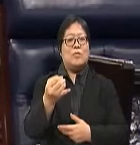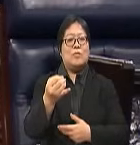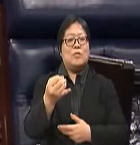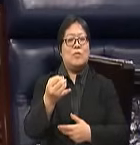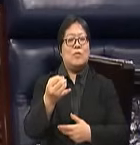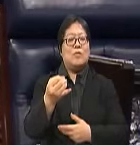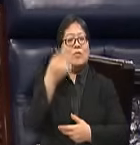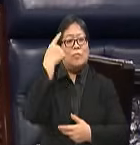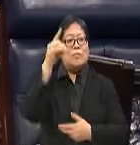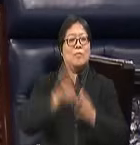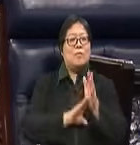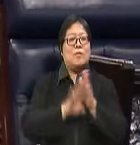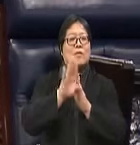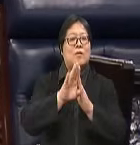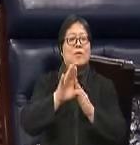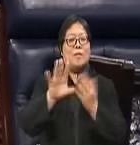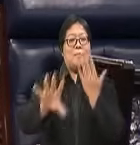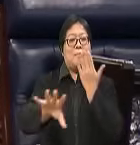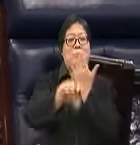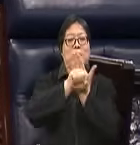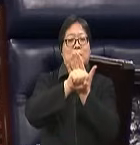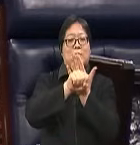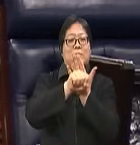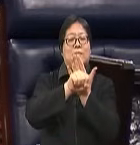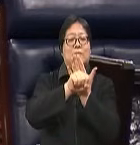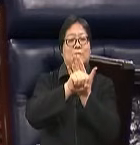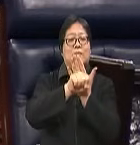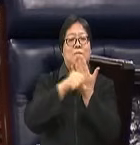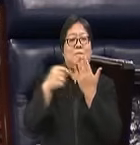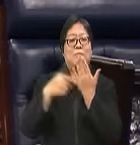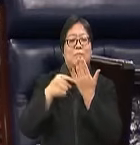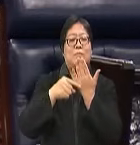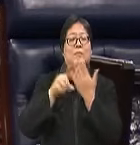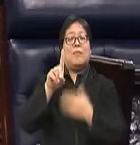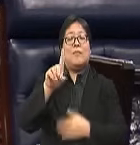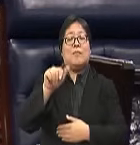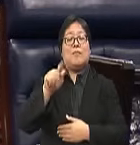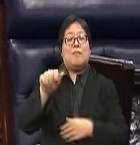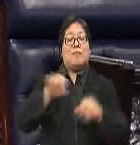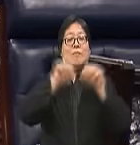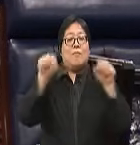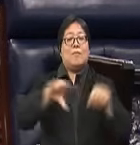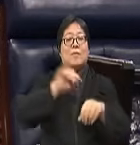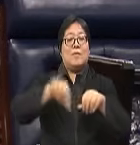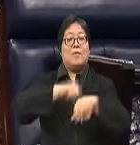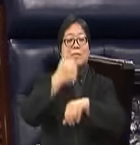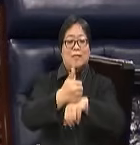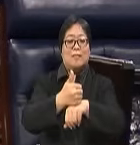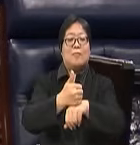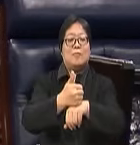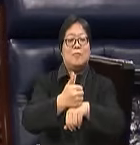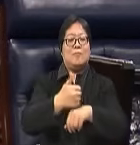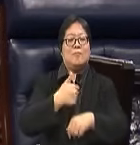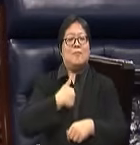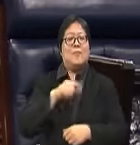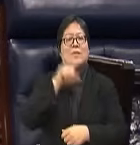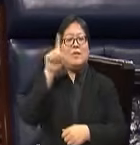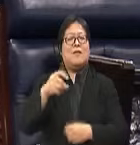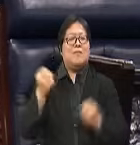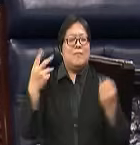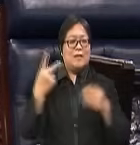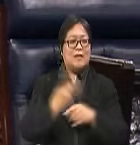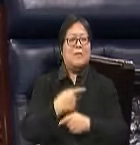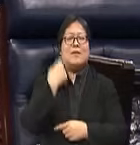70juta untuk pembangunan May Sejahtera pangkalan data dan juga sistem temu janji aset saya tanya